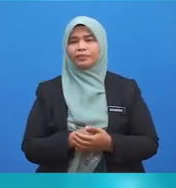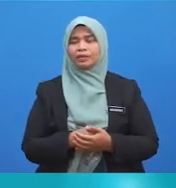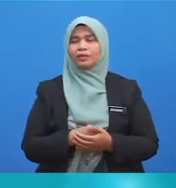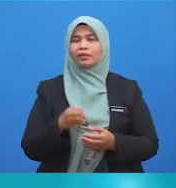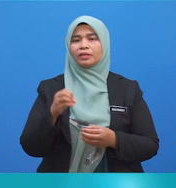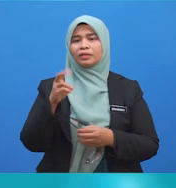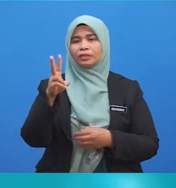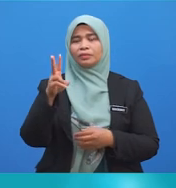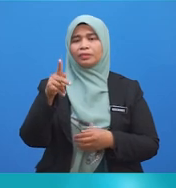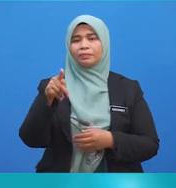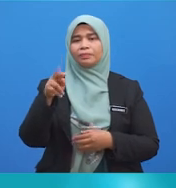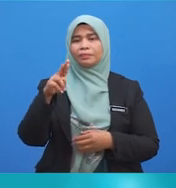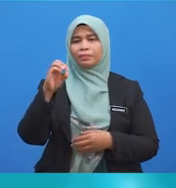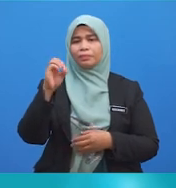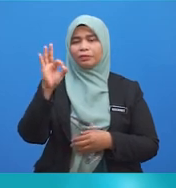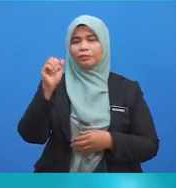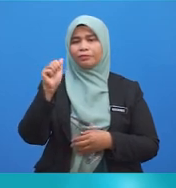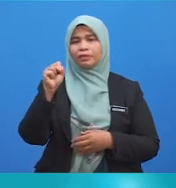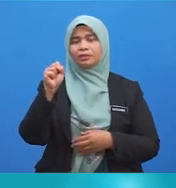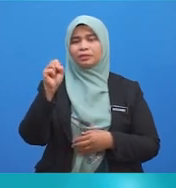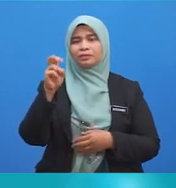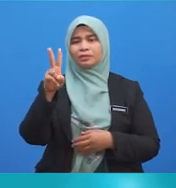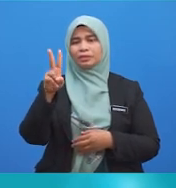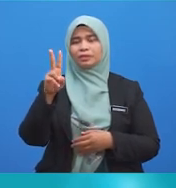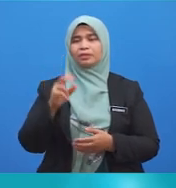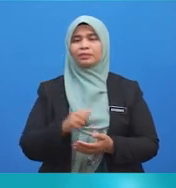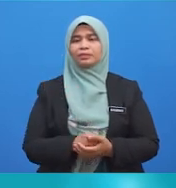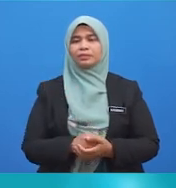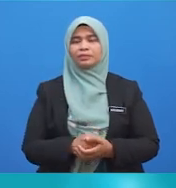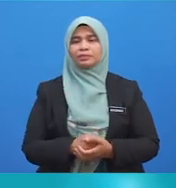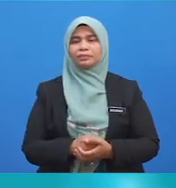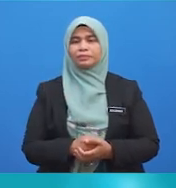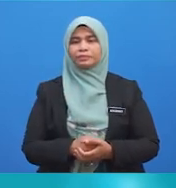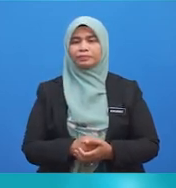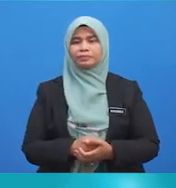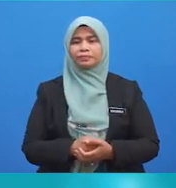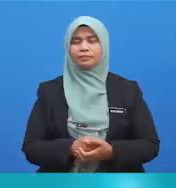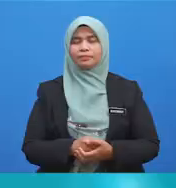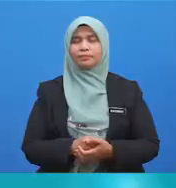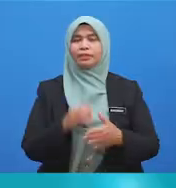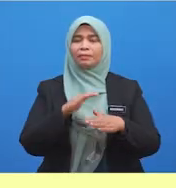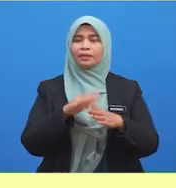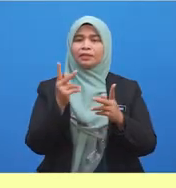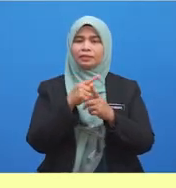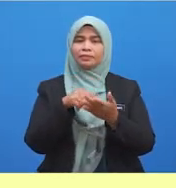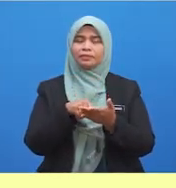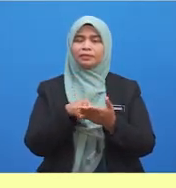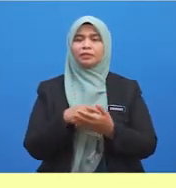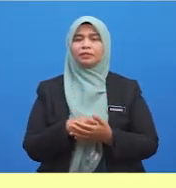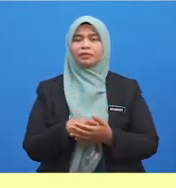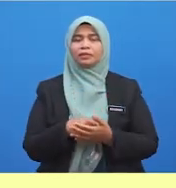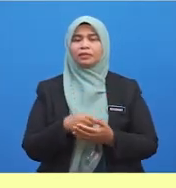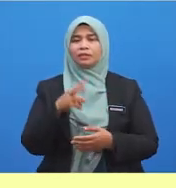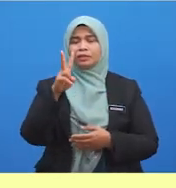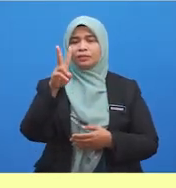II, yang bermula dengan peringkat profasa 2. Pada